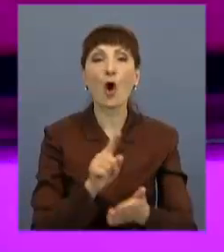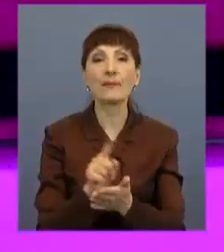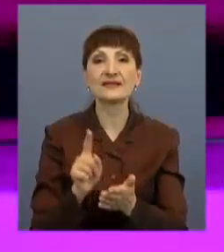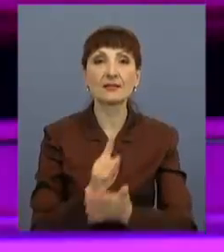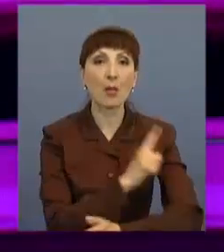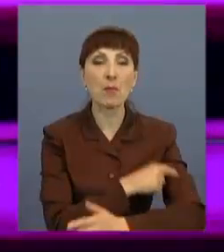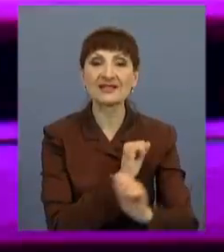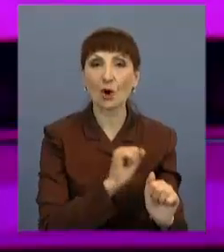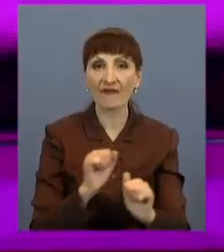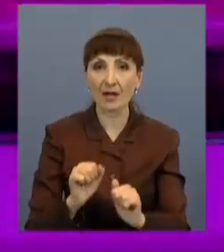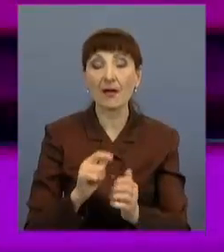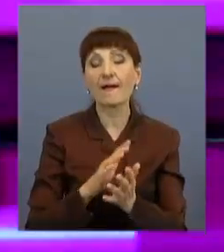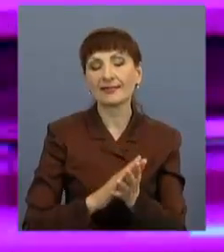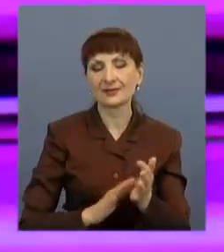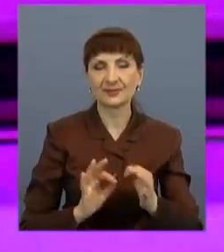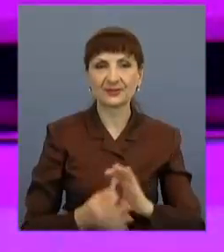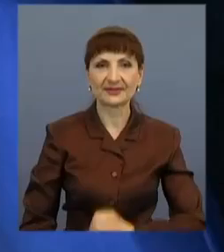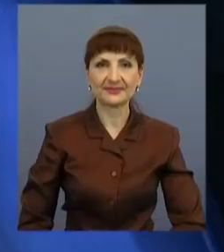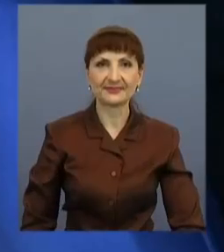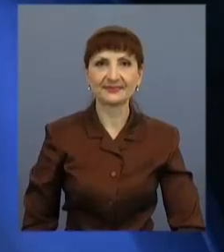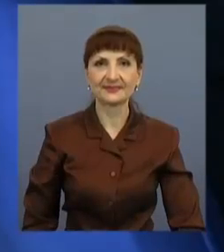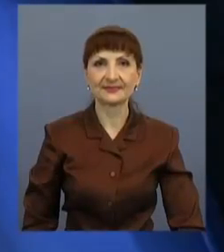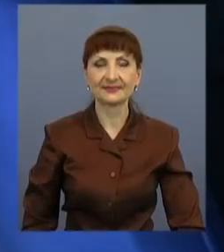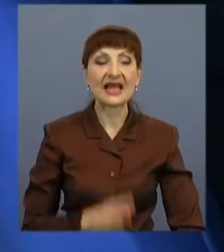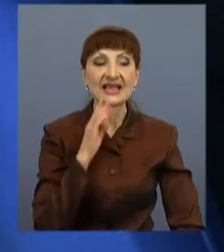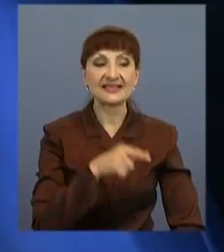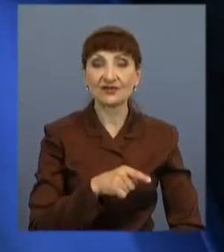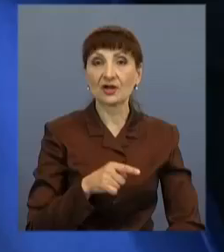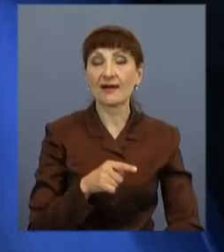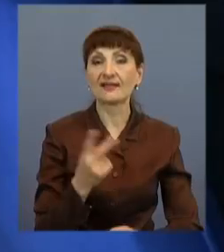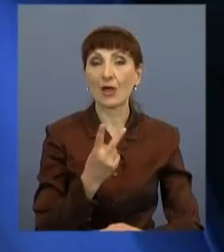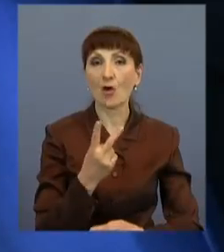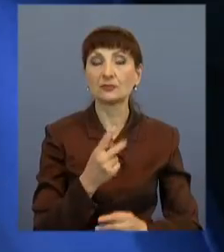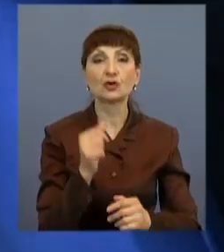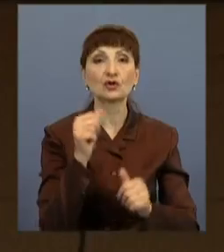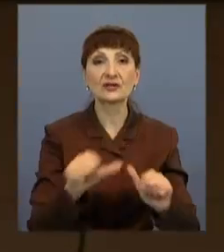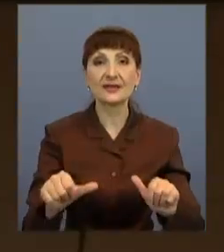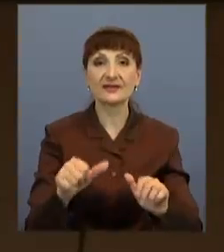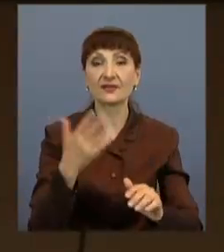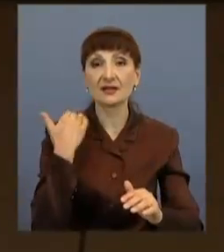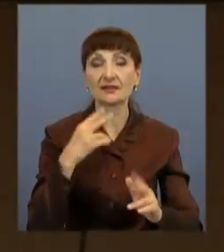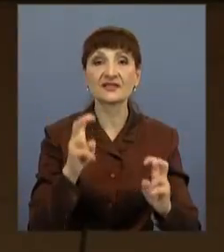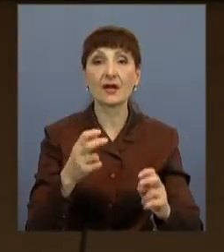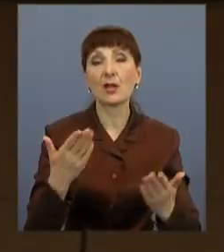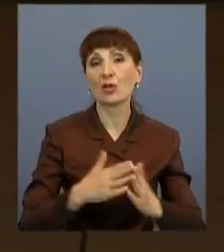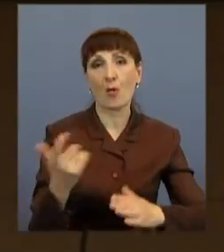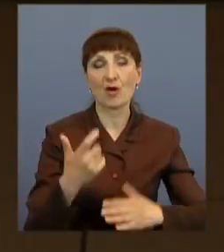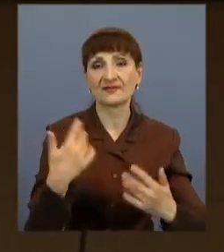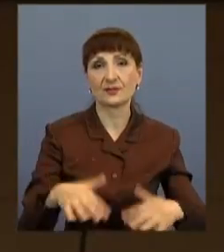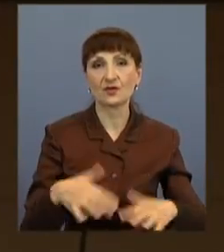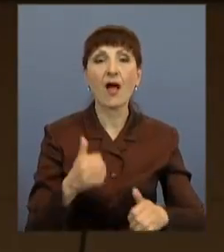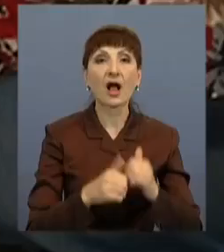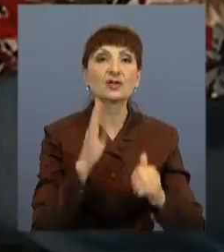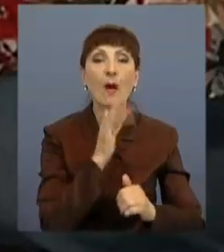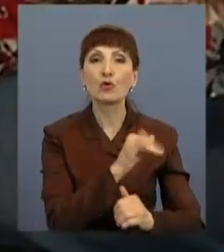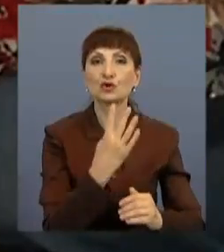обязательного медстрахования расскажем далее. Маргарита и Асиль еще полгода назад называли себя просто – домохозяйки. Каждая мама